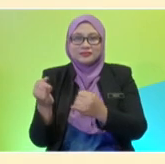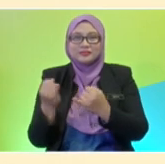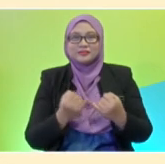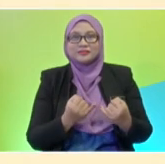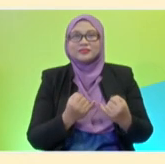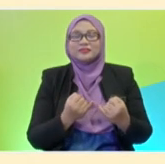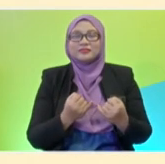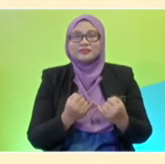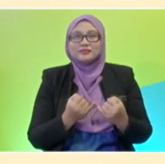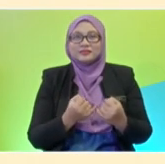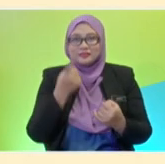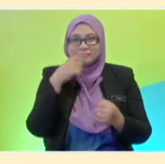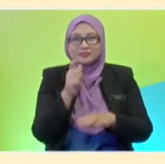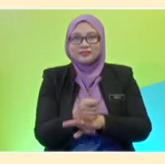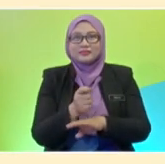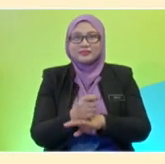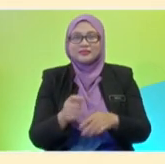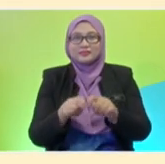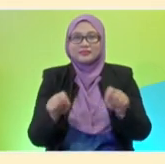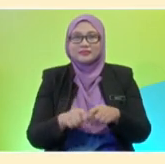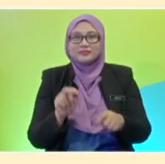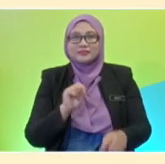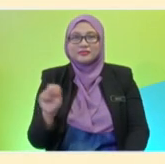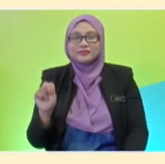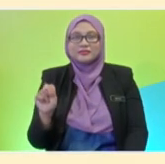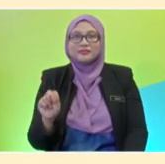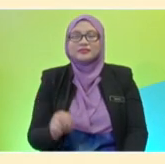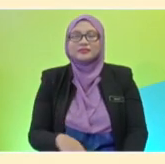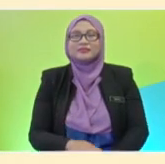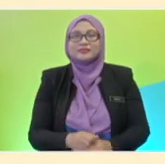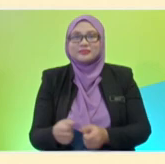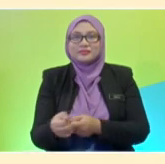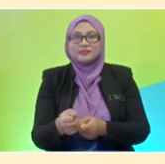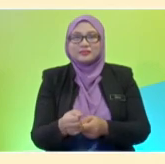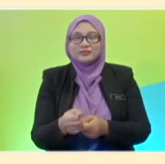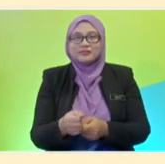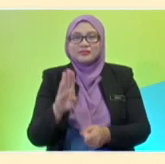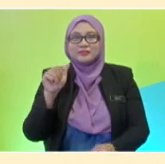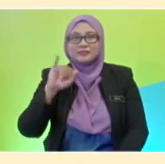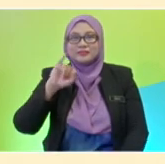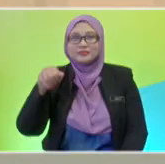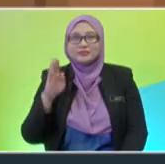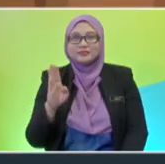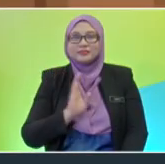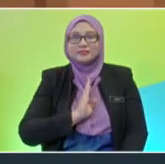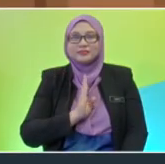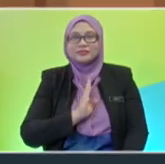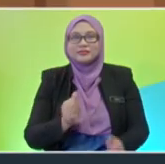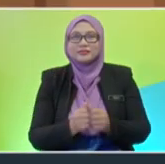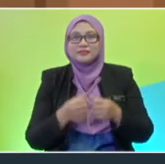kegunaan petani tempatan antaranya dan penyembuh badak dengan Syarikat